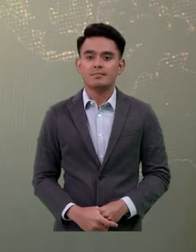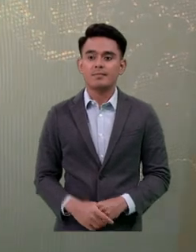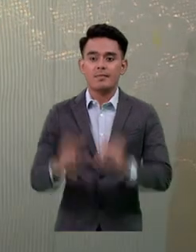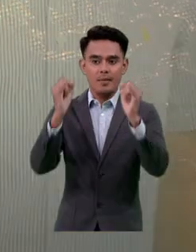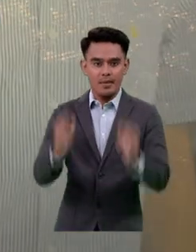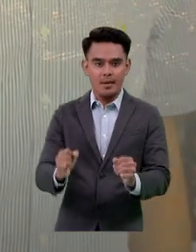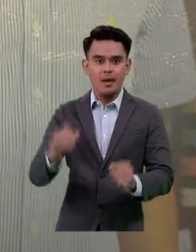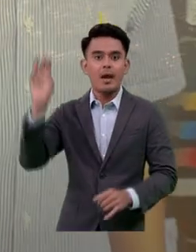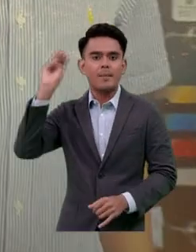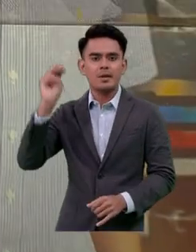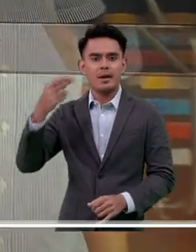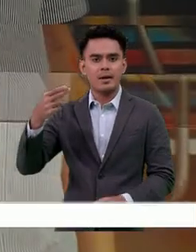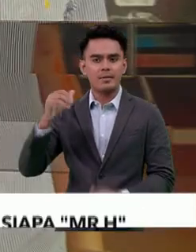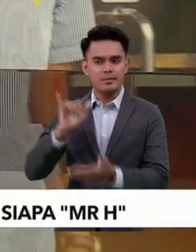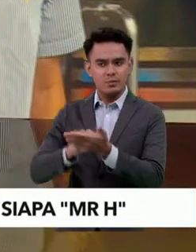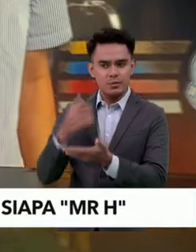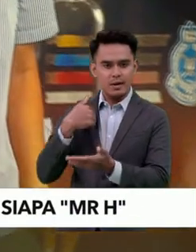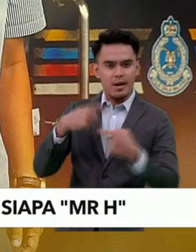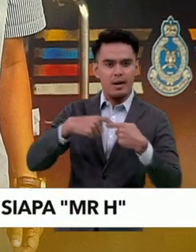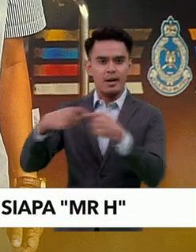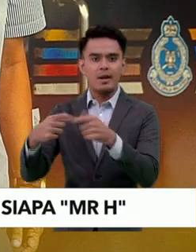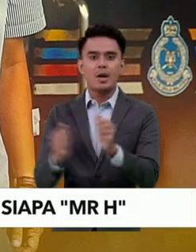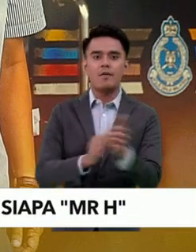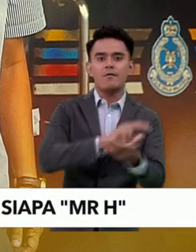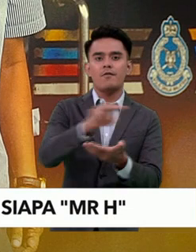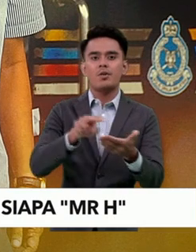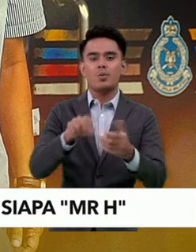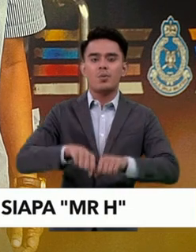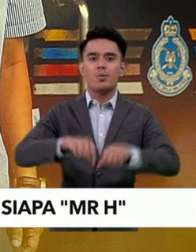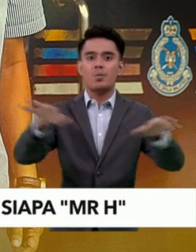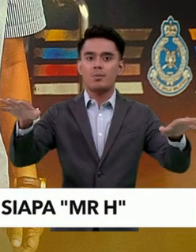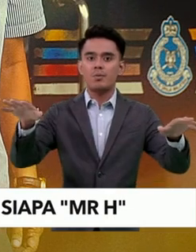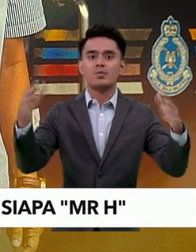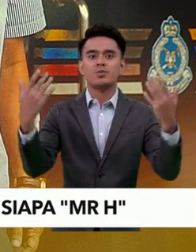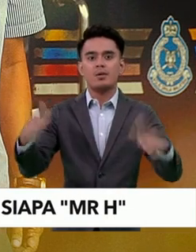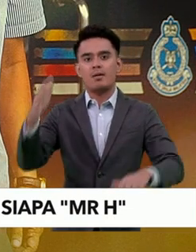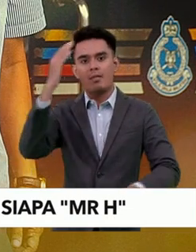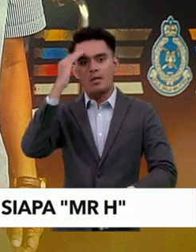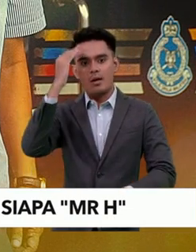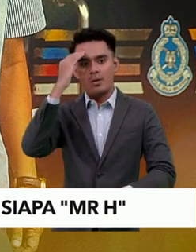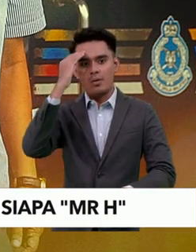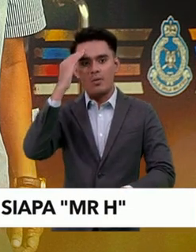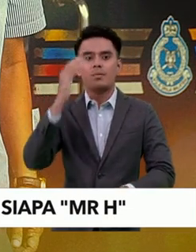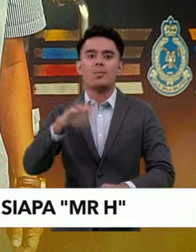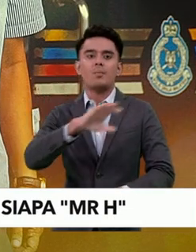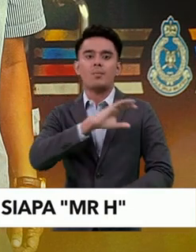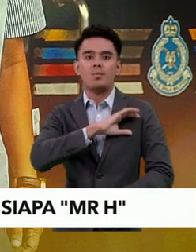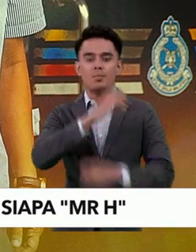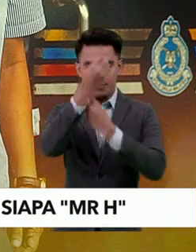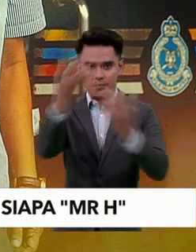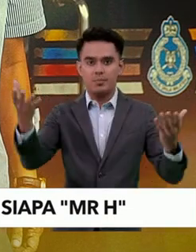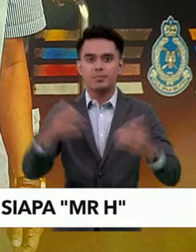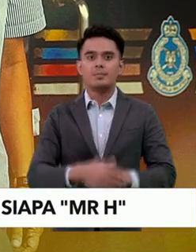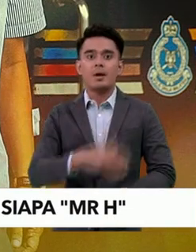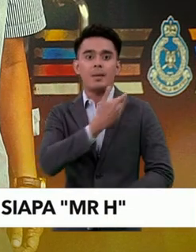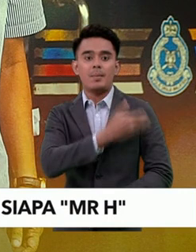identiti Mr H yang didakwa terkait dengan video tular perbualan jelik telah didedahkan kepada pihak polis itu dimaklumkan